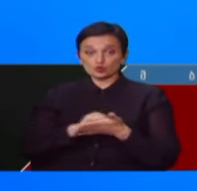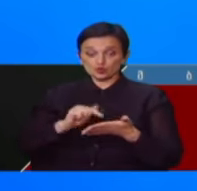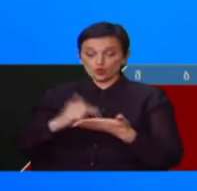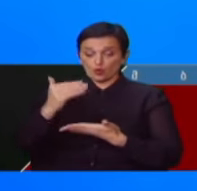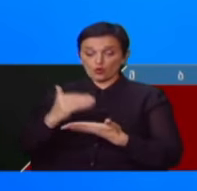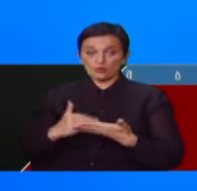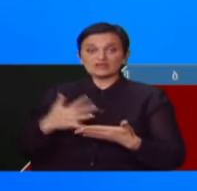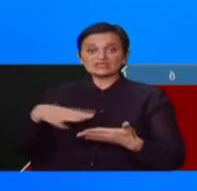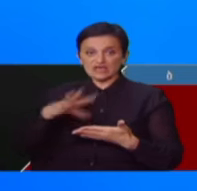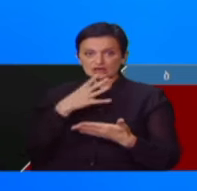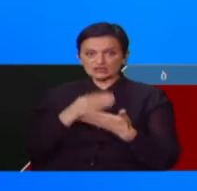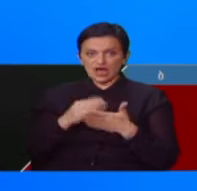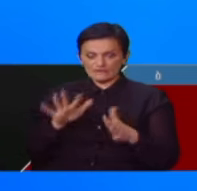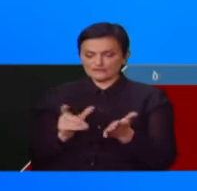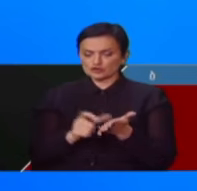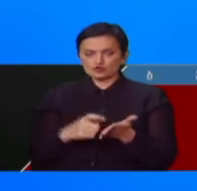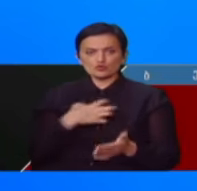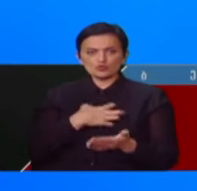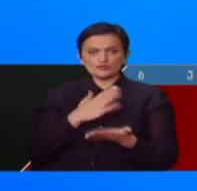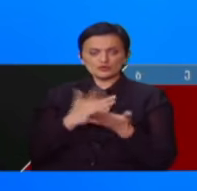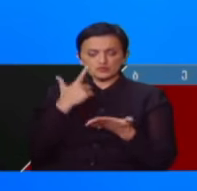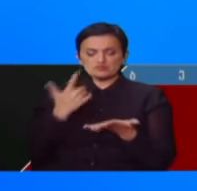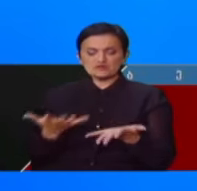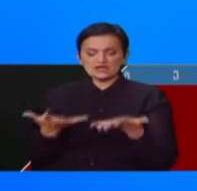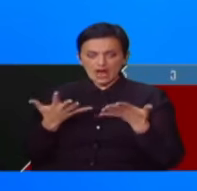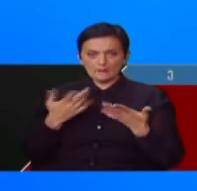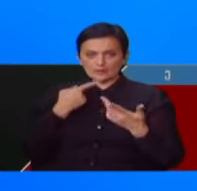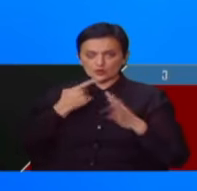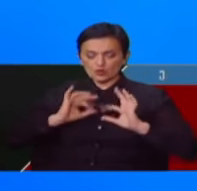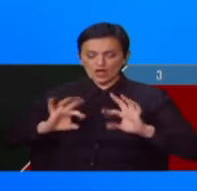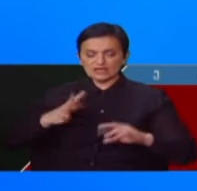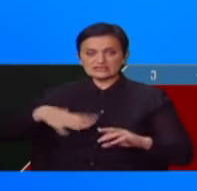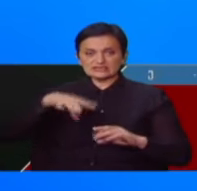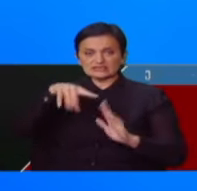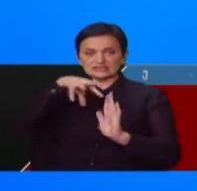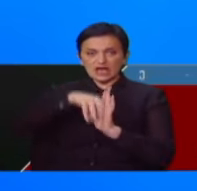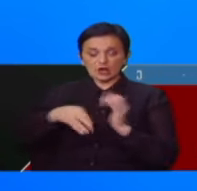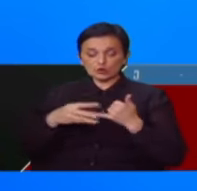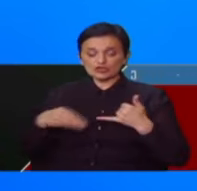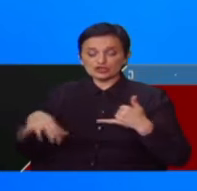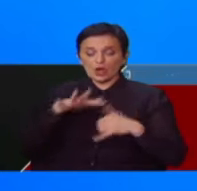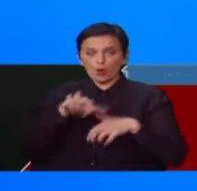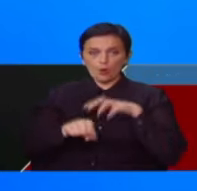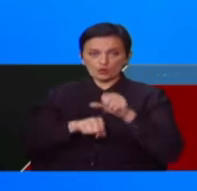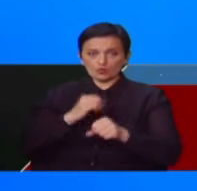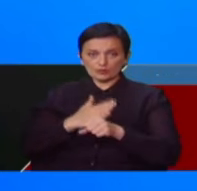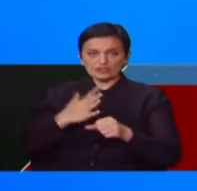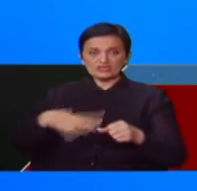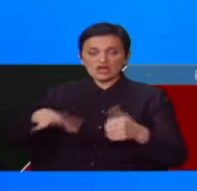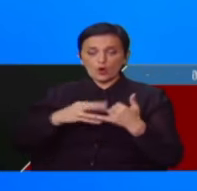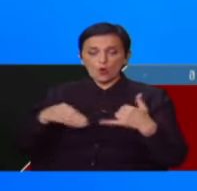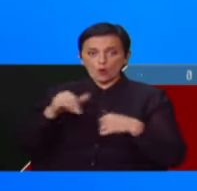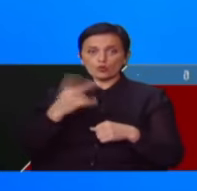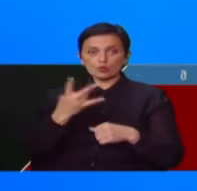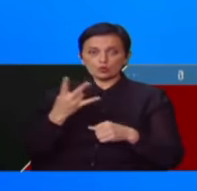საქართველოს თავისი ადგილი აქვს. მნიშვნელოვანია, რომ არსებობს მკაფიო განაცხადი იმის თაობაზე, რომ საქართველოს ტერიტორიები ოკუპირებულია და საქართველოს ტერიტორიებიდან